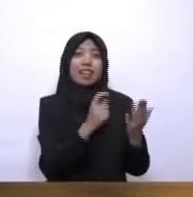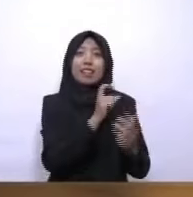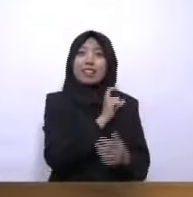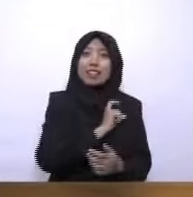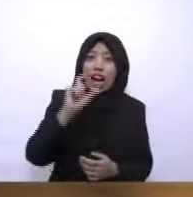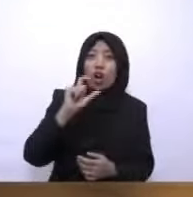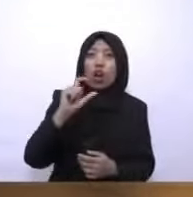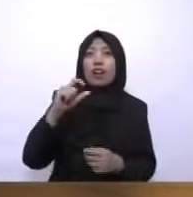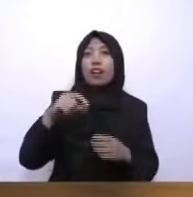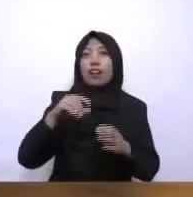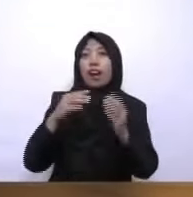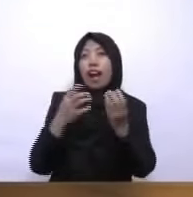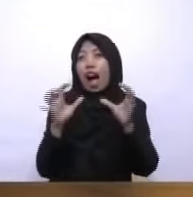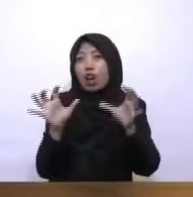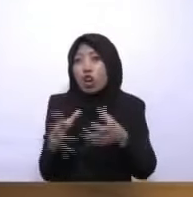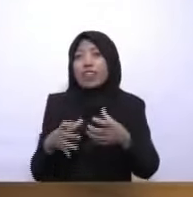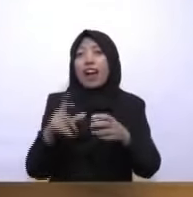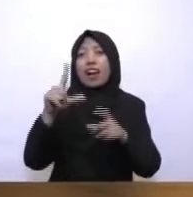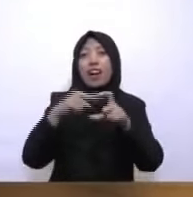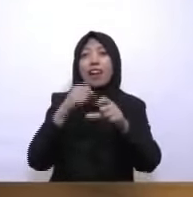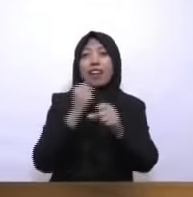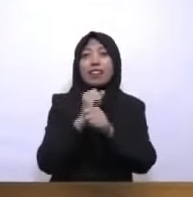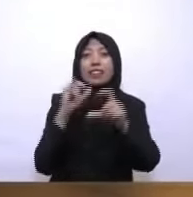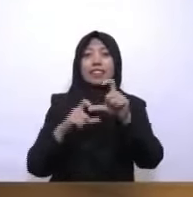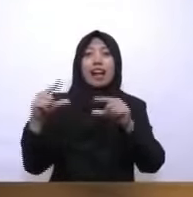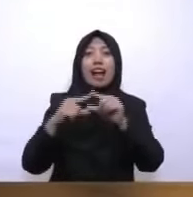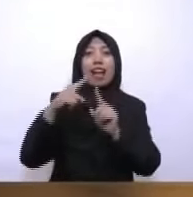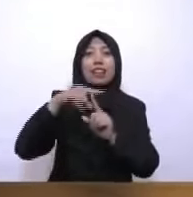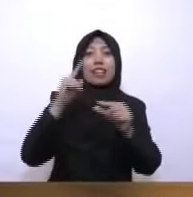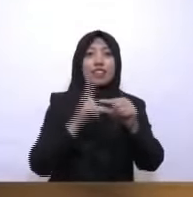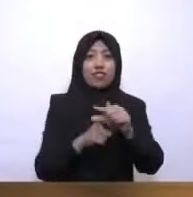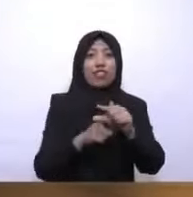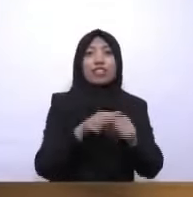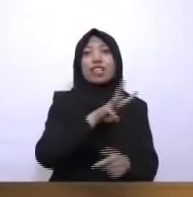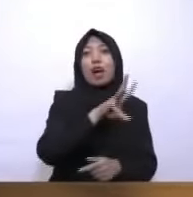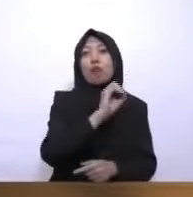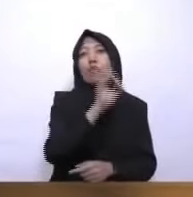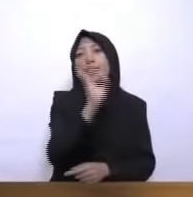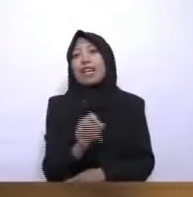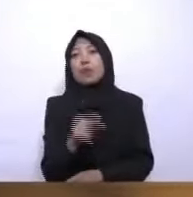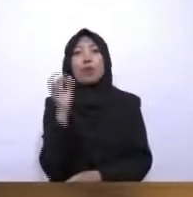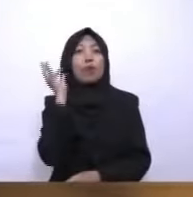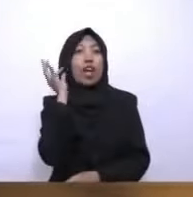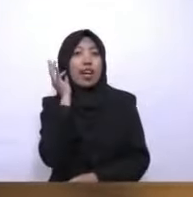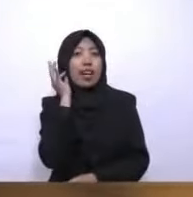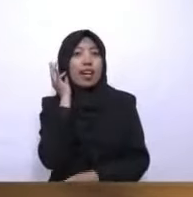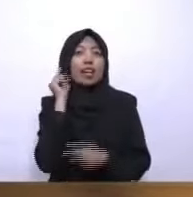perempuan, 70% dari kaum laki-laki. Tapi kenyataan masih banyaknya